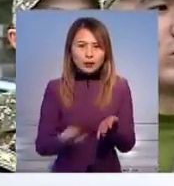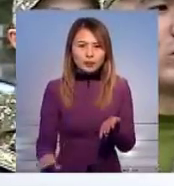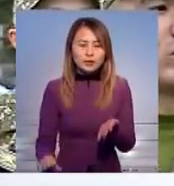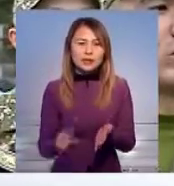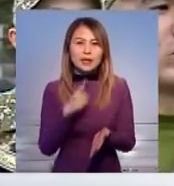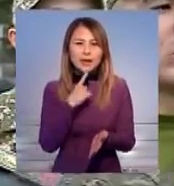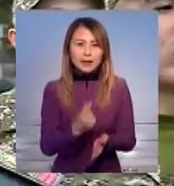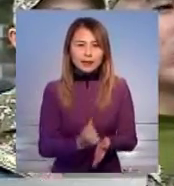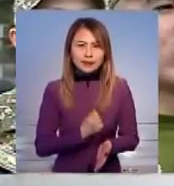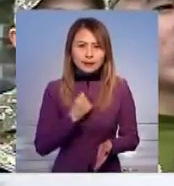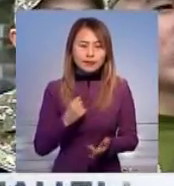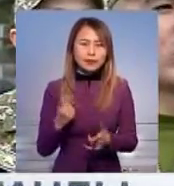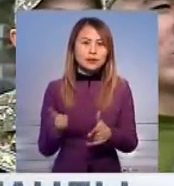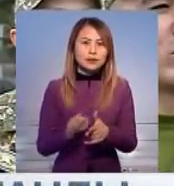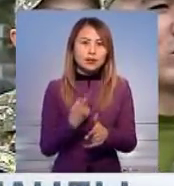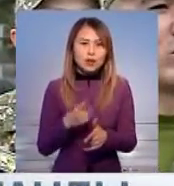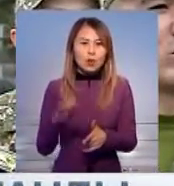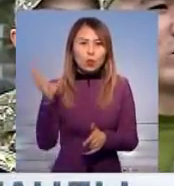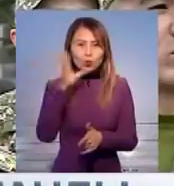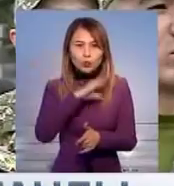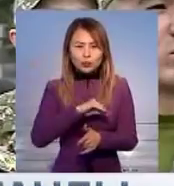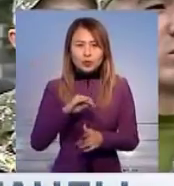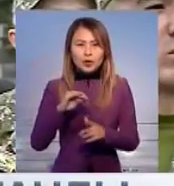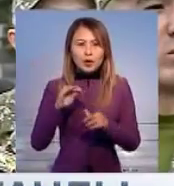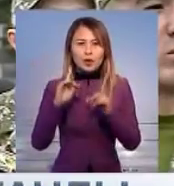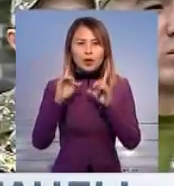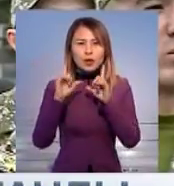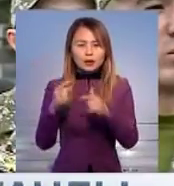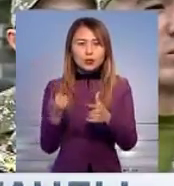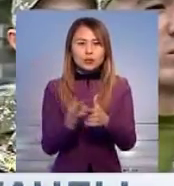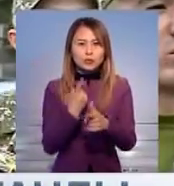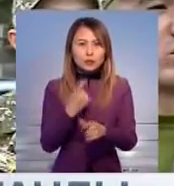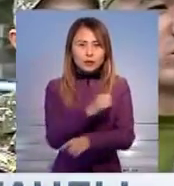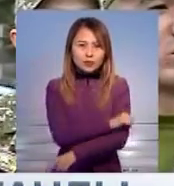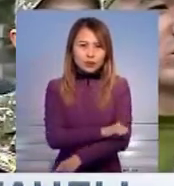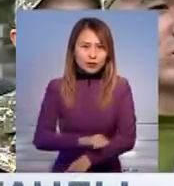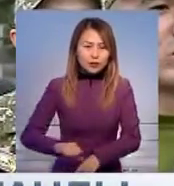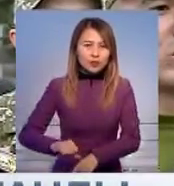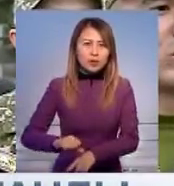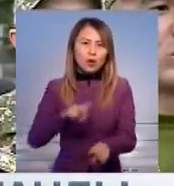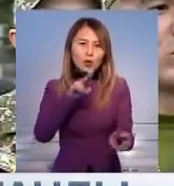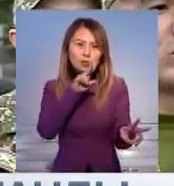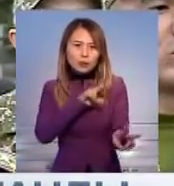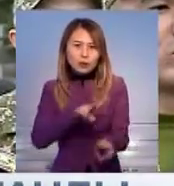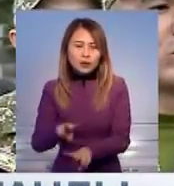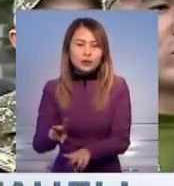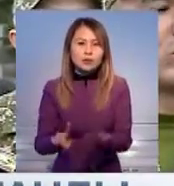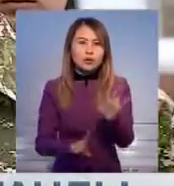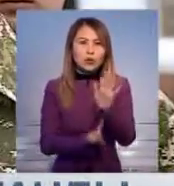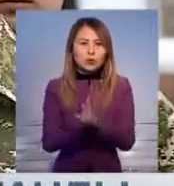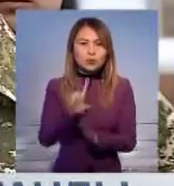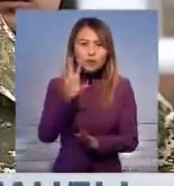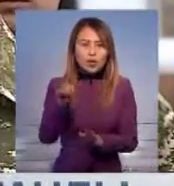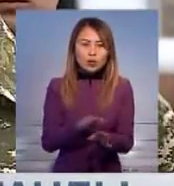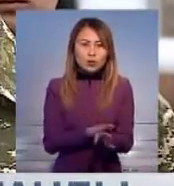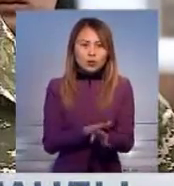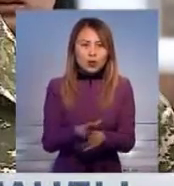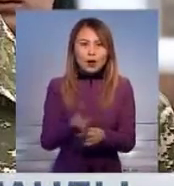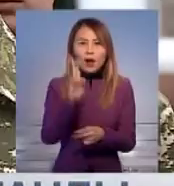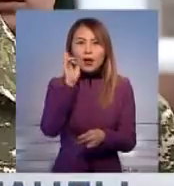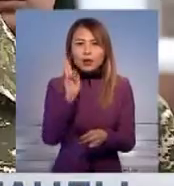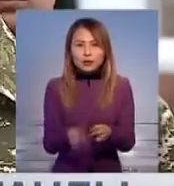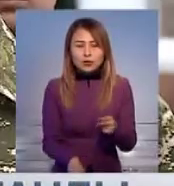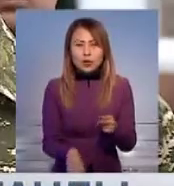әскери бөлімдерге жөнелтіп үлгердік. Шекара қызметі мен мемлекеттік күзет қызметін әскери бөлімдерін толықтыруды аяқтадық. Бұл